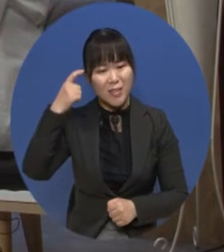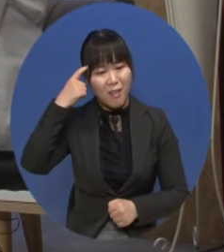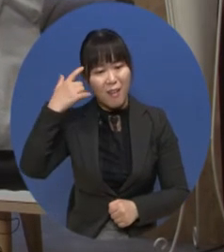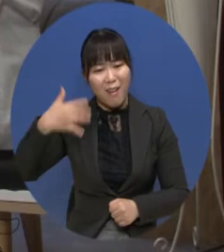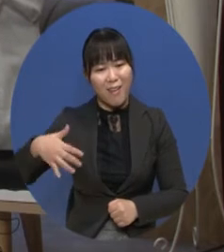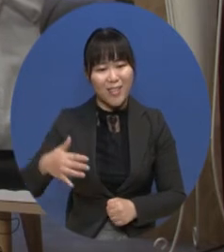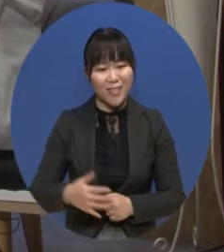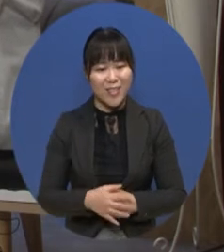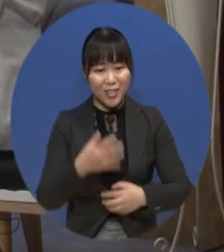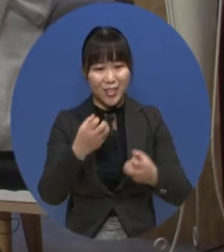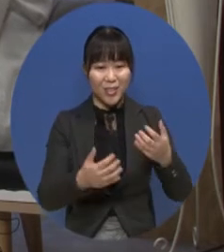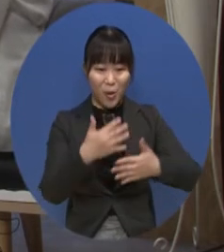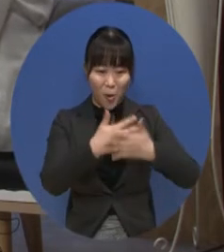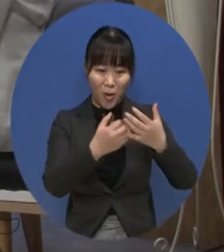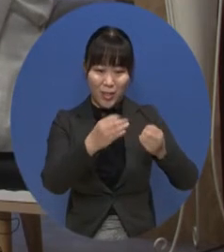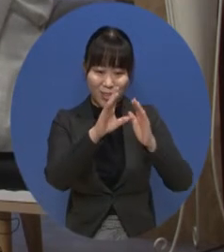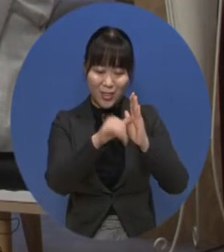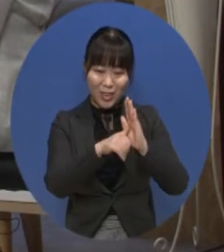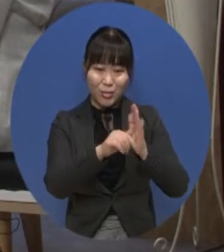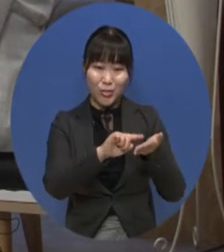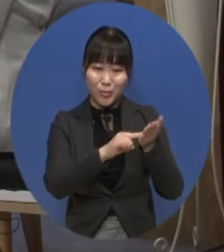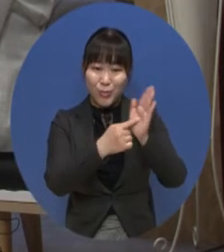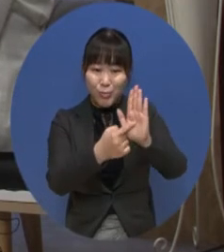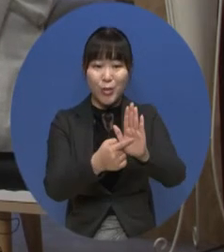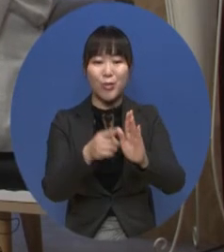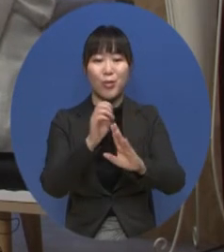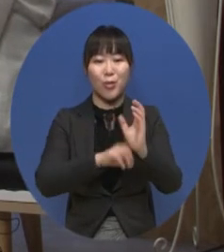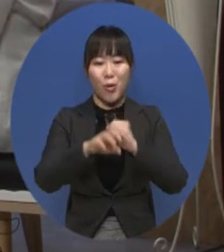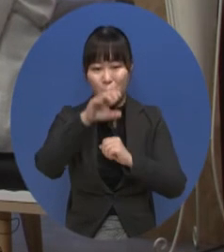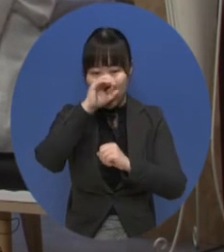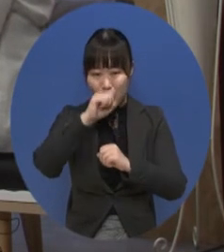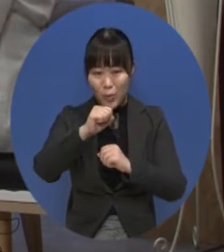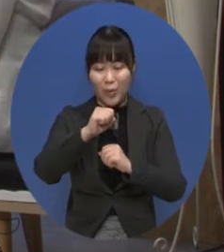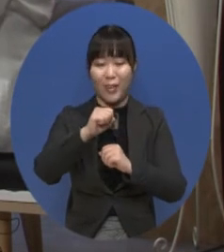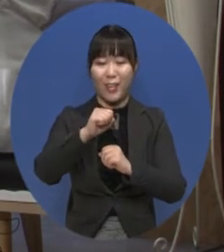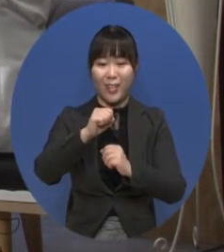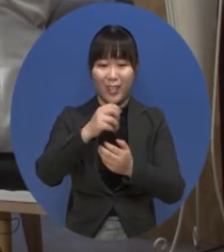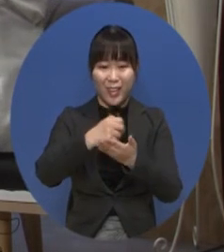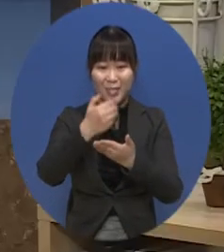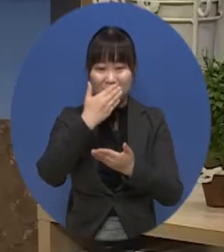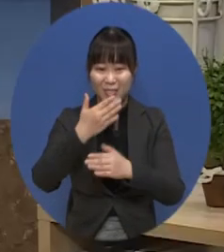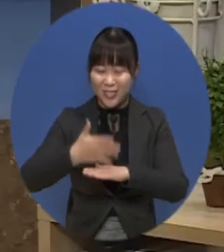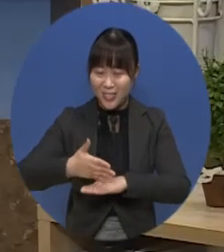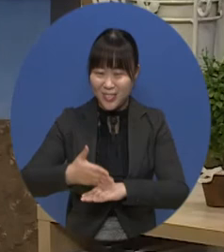네, 영화제 같은 데도 출품해서 네. 또 더 좋은 성과를 그쵸. 거둘 수도 있을 것 같은